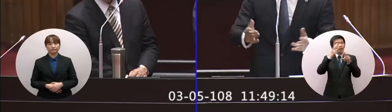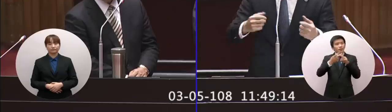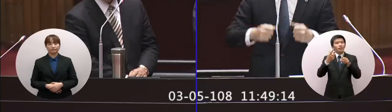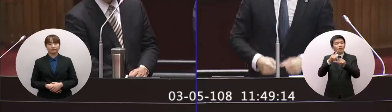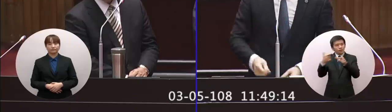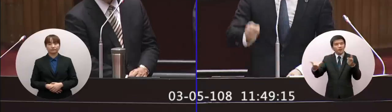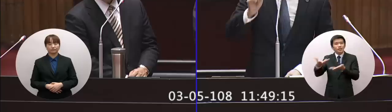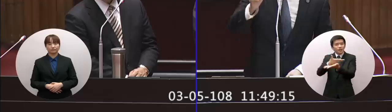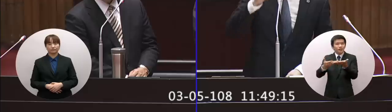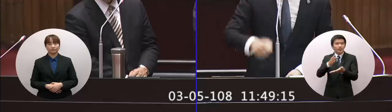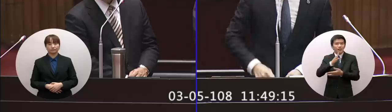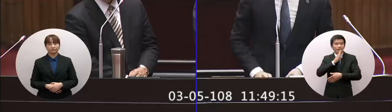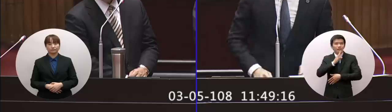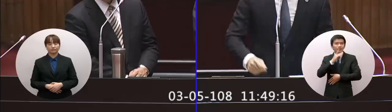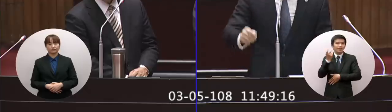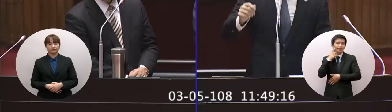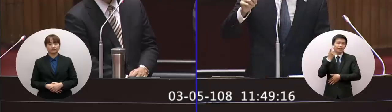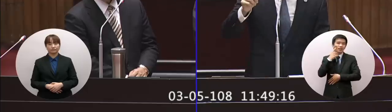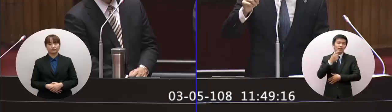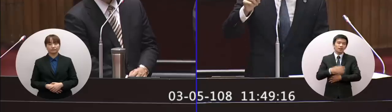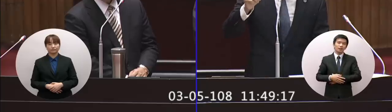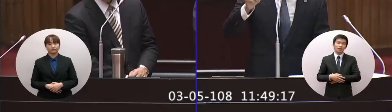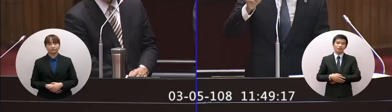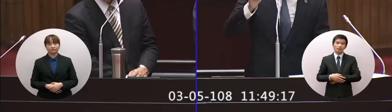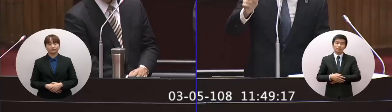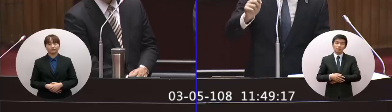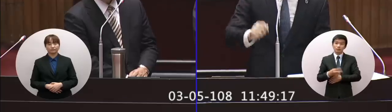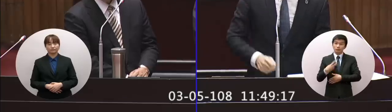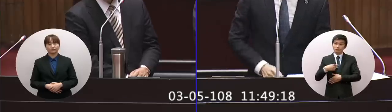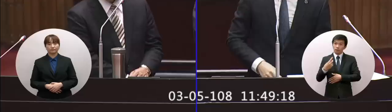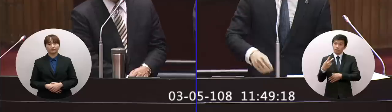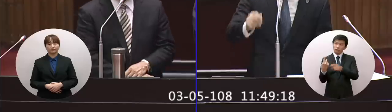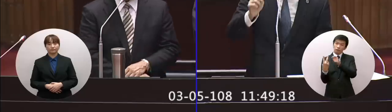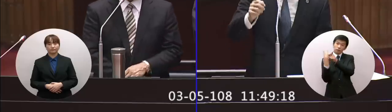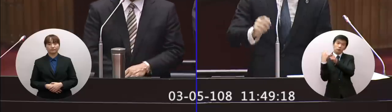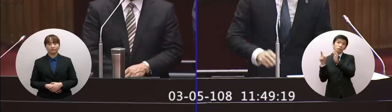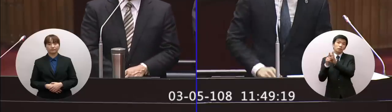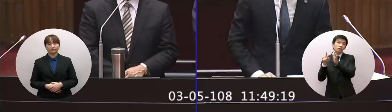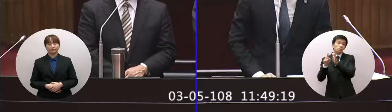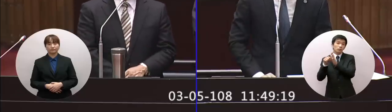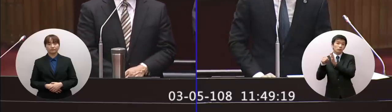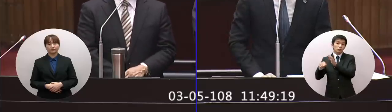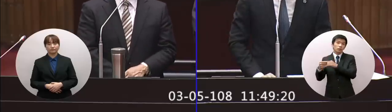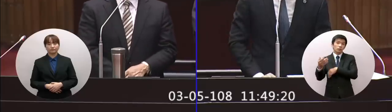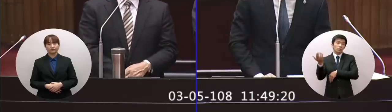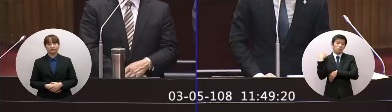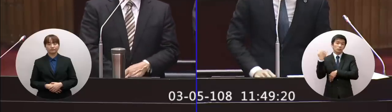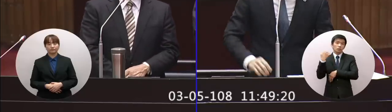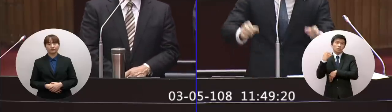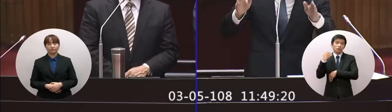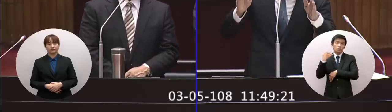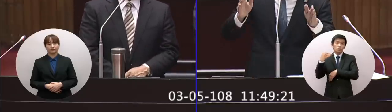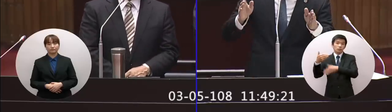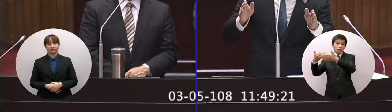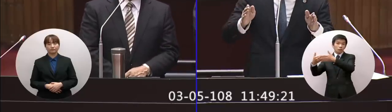啦，咱讲一个啦，今年。即、这个伫咧台台举办的即个中国新歌声的即个活